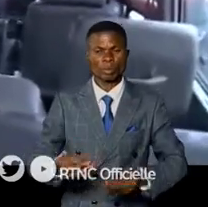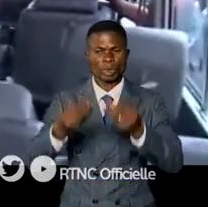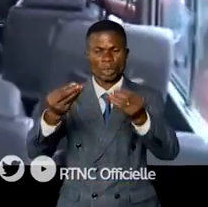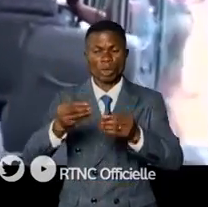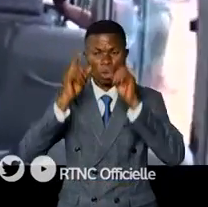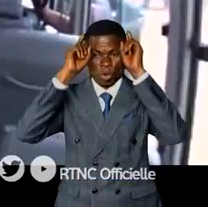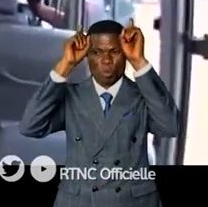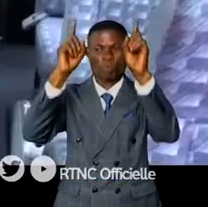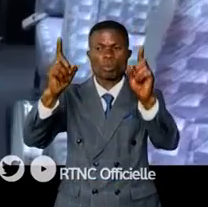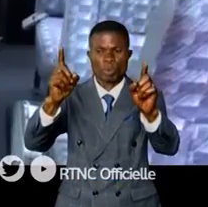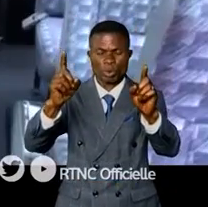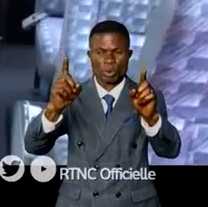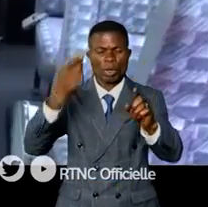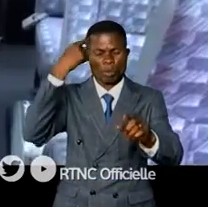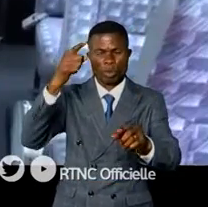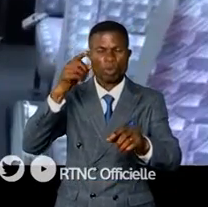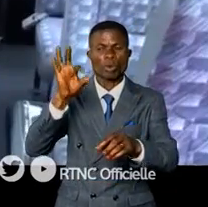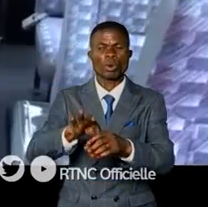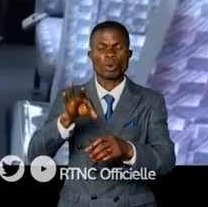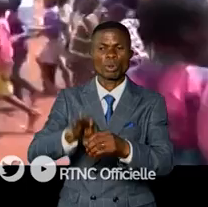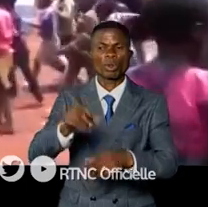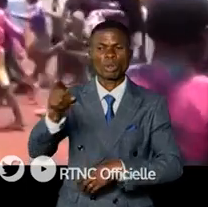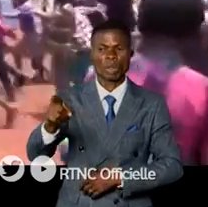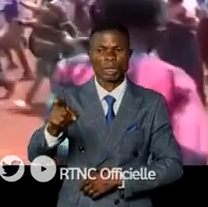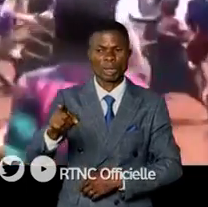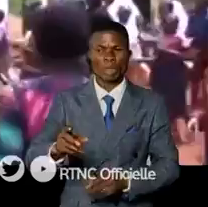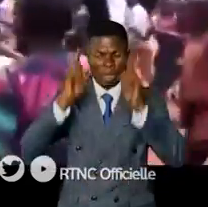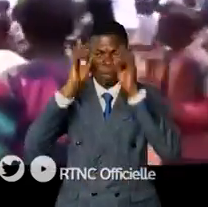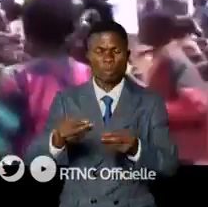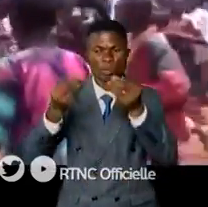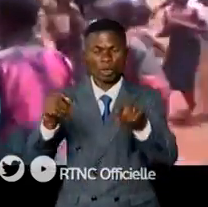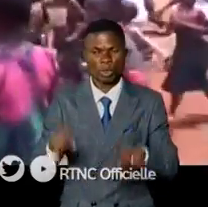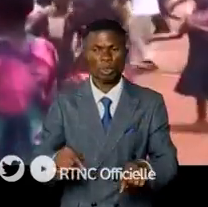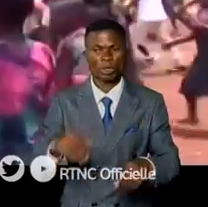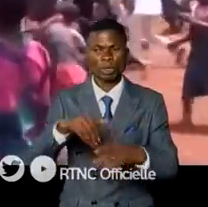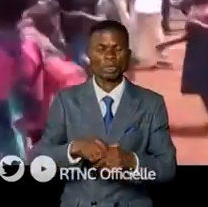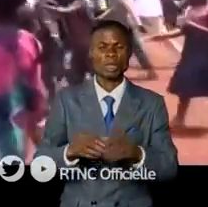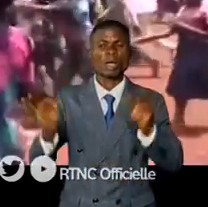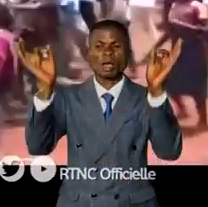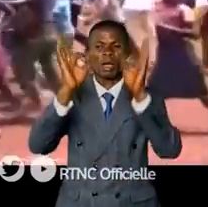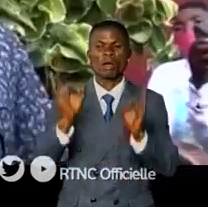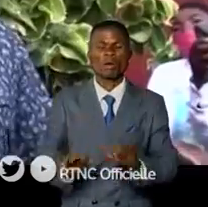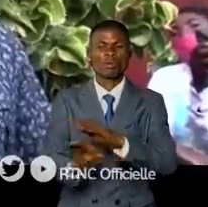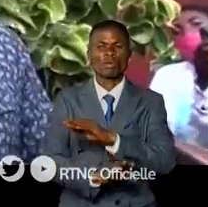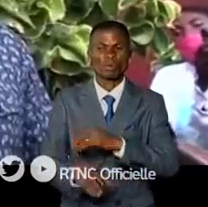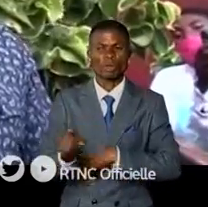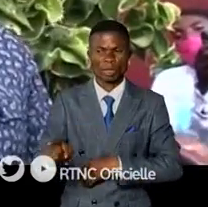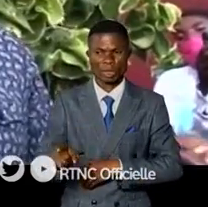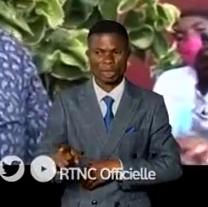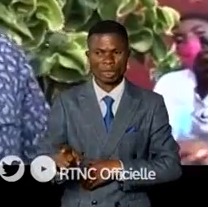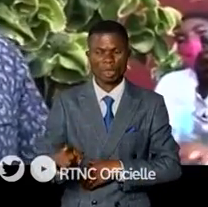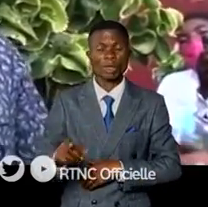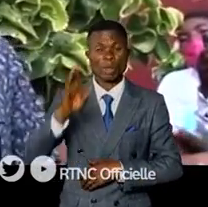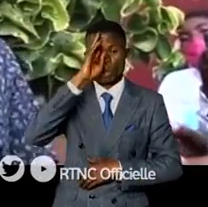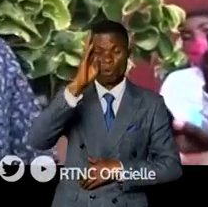en faveur de mes électeurs. Le bus que je leur ai remis aujourd'hui à travers la Fondation Claude Nyamugabo. Quand on est leader